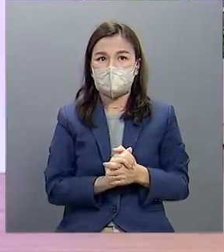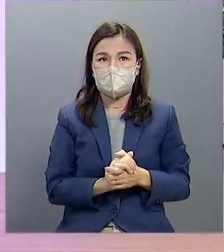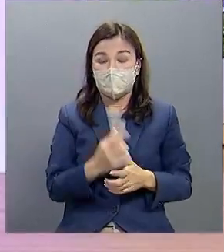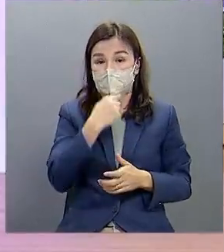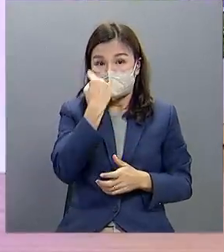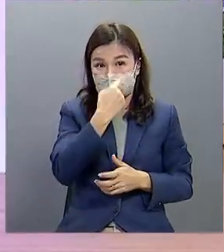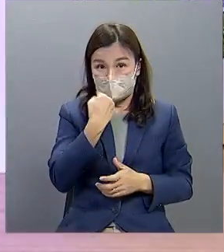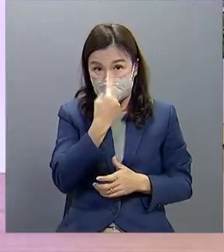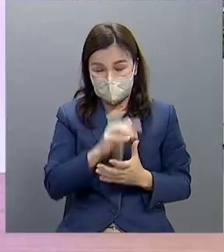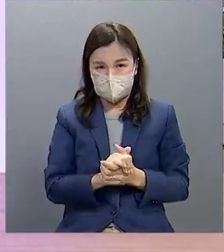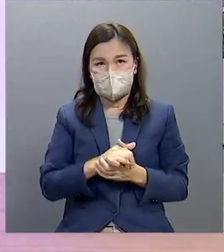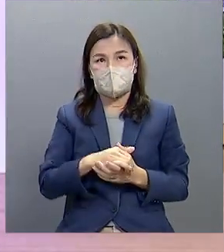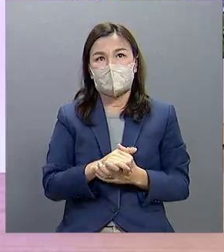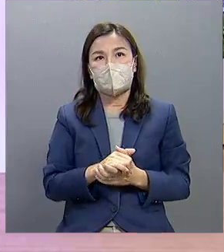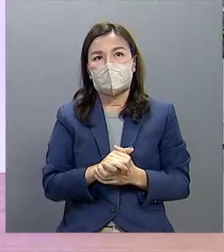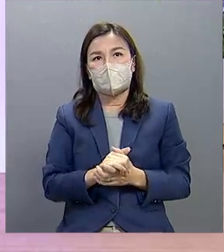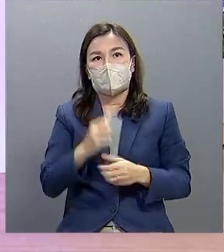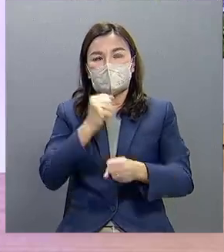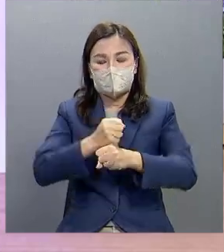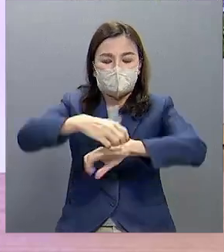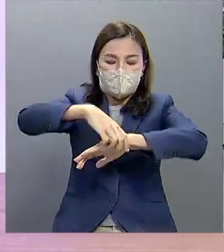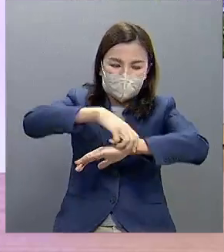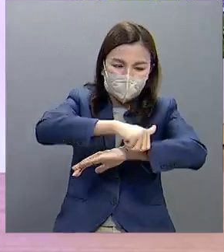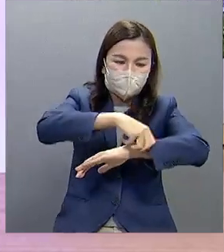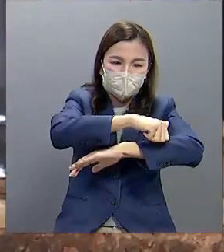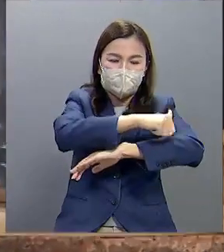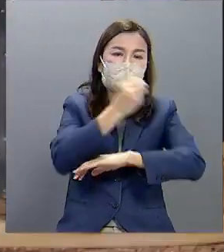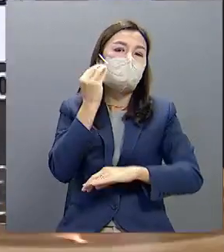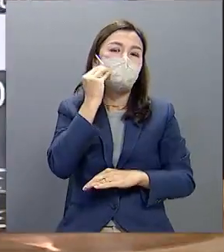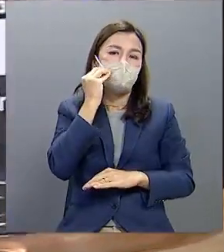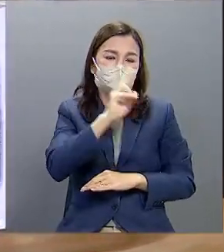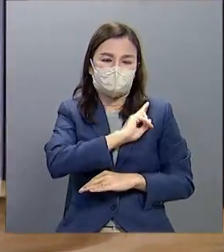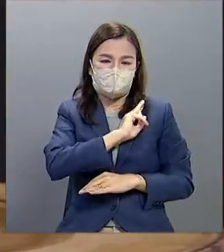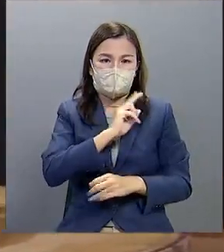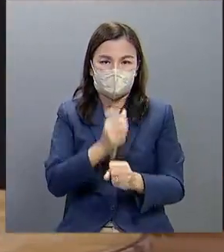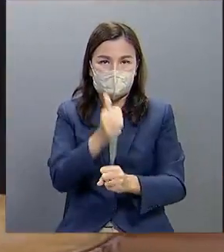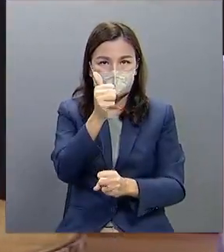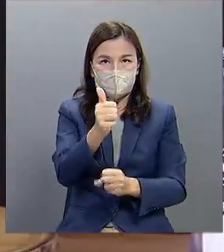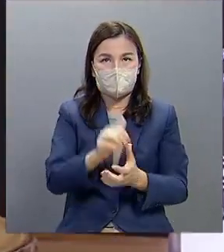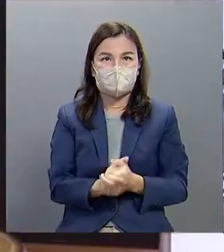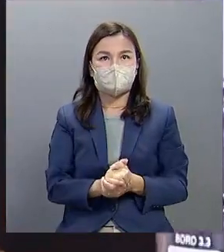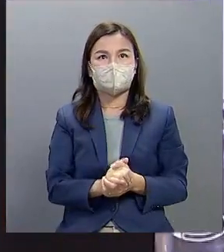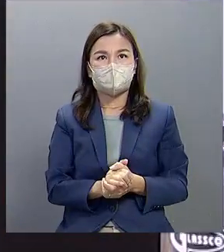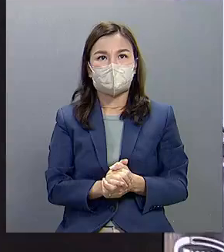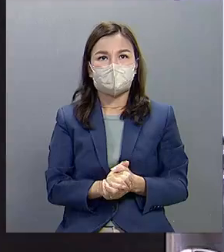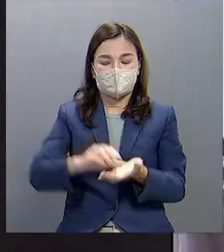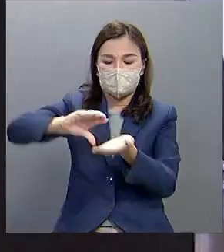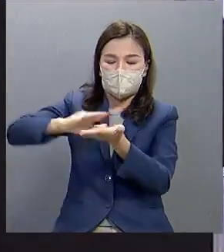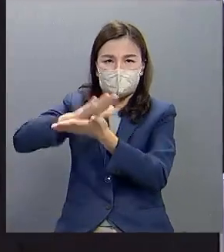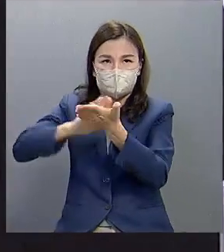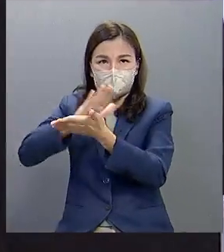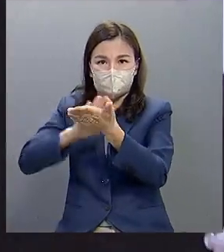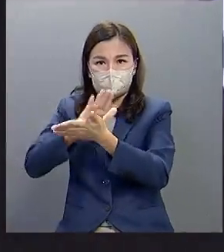ปานะคะหรือว่าอยากทำเป็นโฮมสปาอยู่ที่บ้านก็ได้นะคะวิธีการก็คือเหมือนเป็นน้ำมันนวดปกติก็เทใส่ฝ่ามือนะค